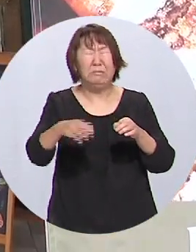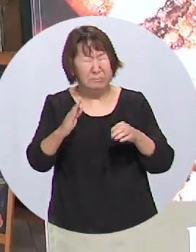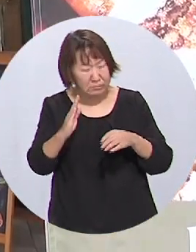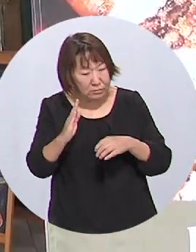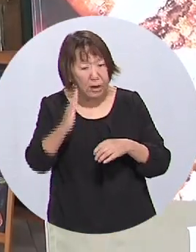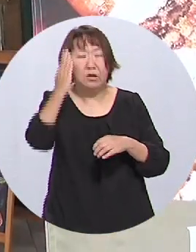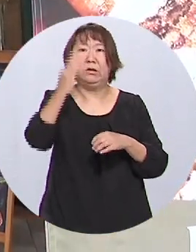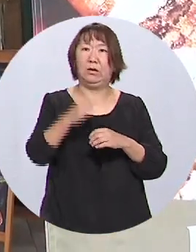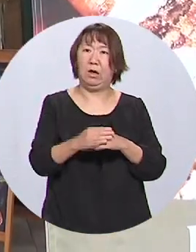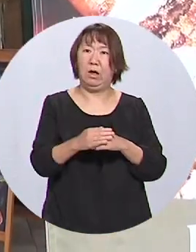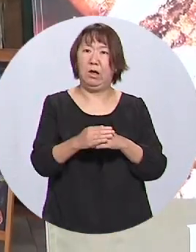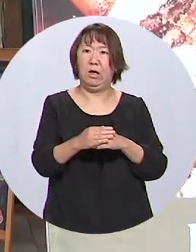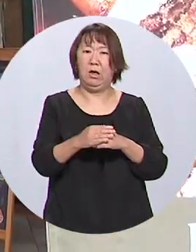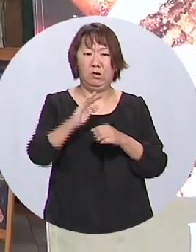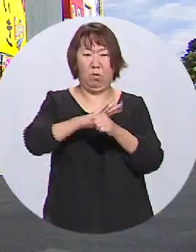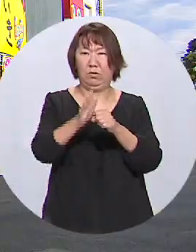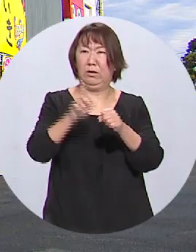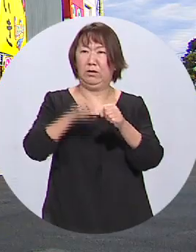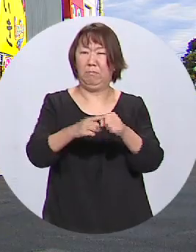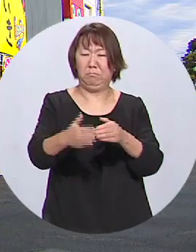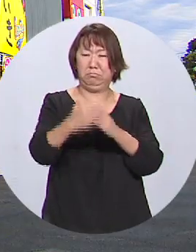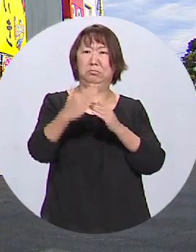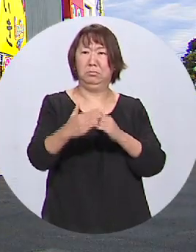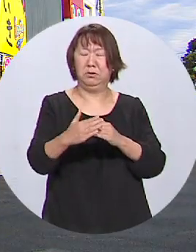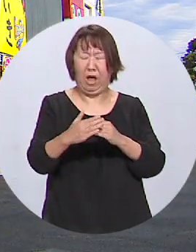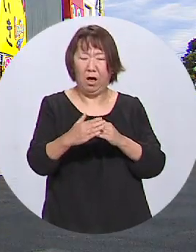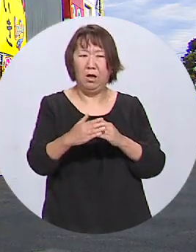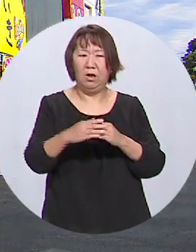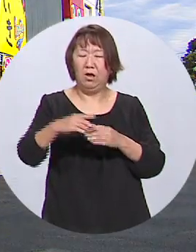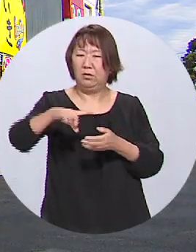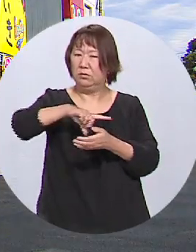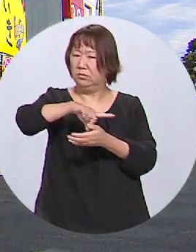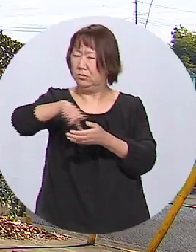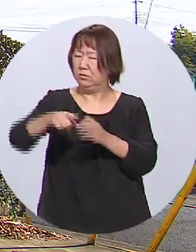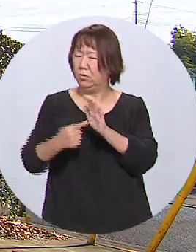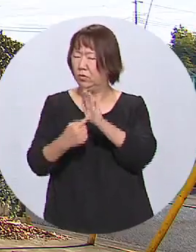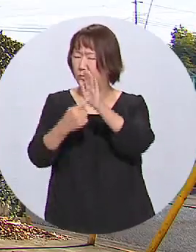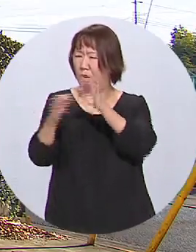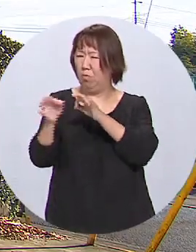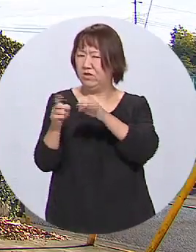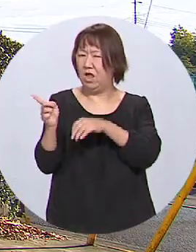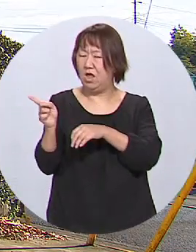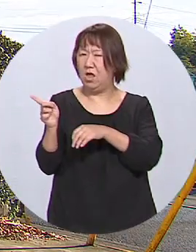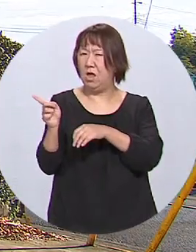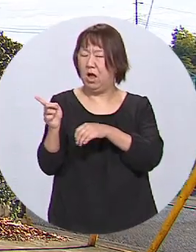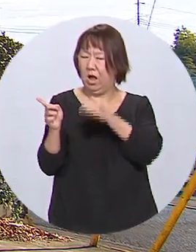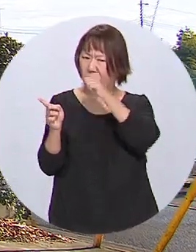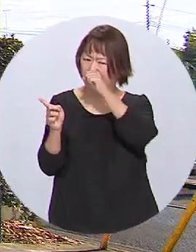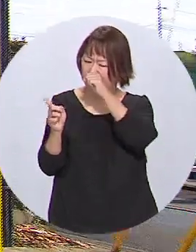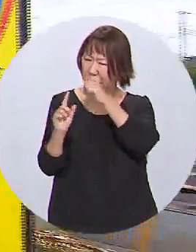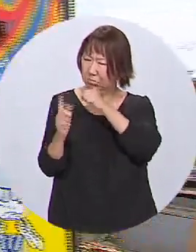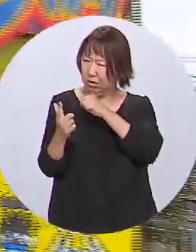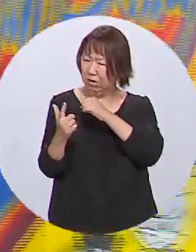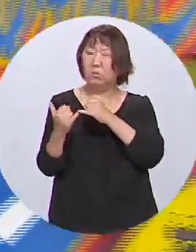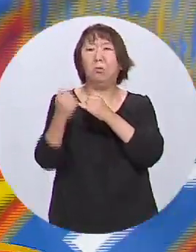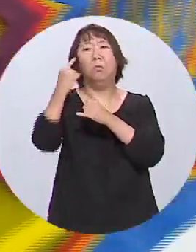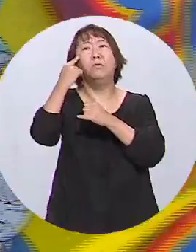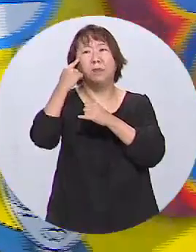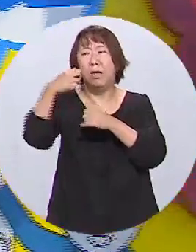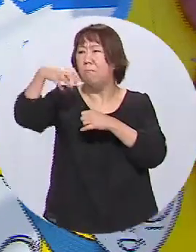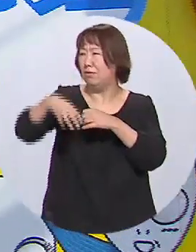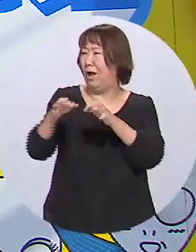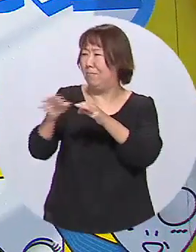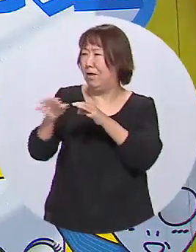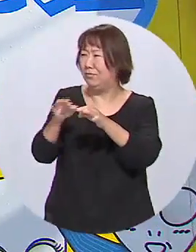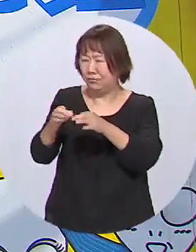かこう出入りが厳しくなりましたんで、地域の有名なクレーンゲームのエブリデさんの方に販売をする場所、